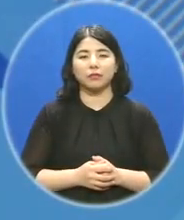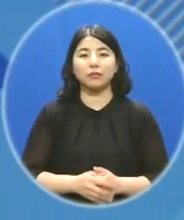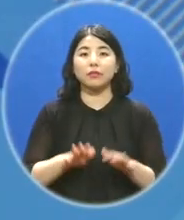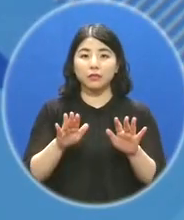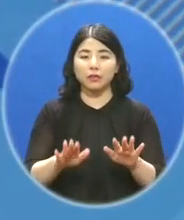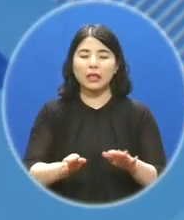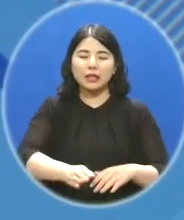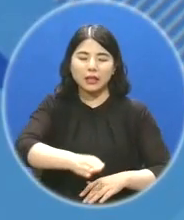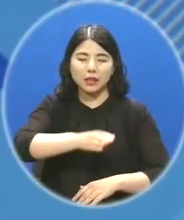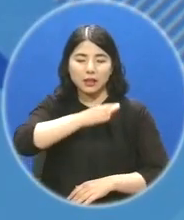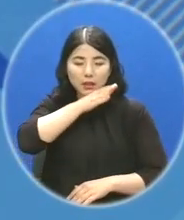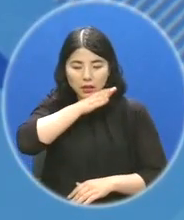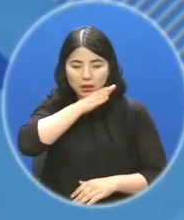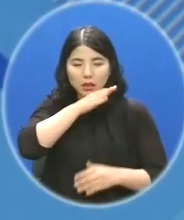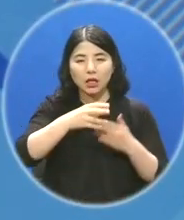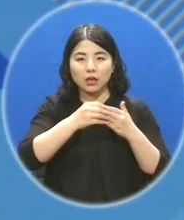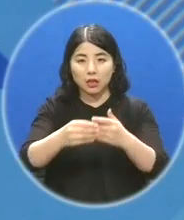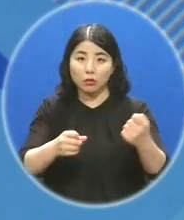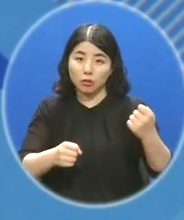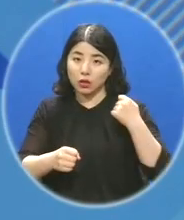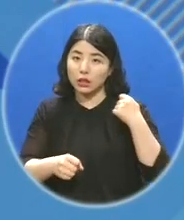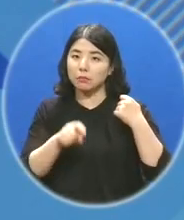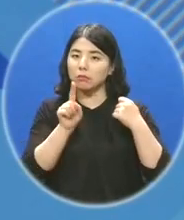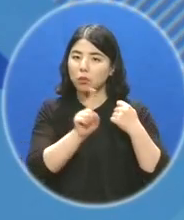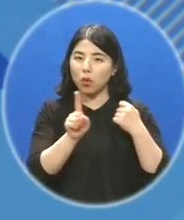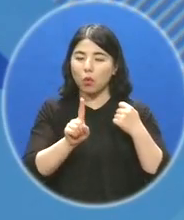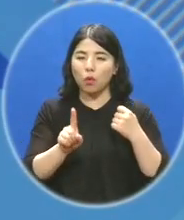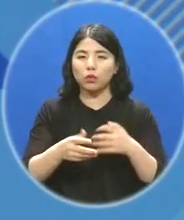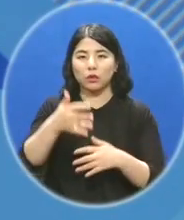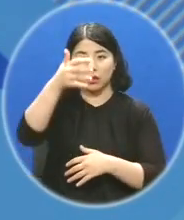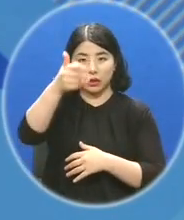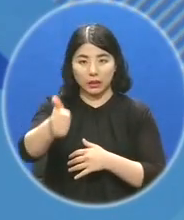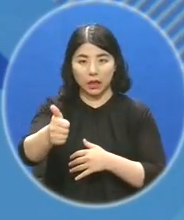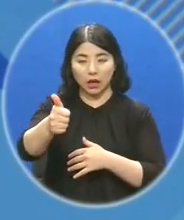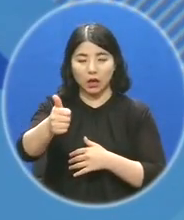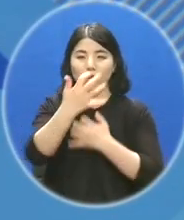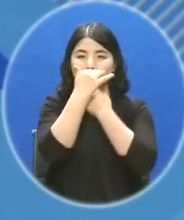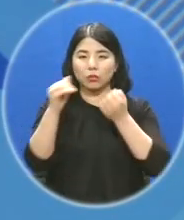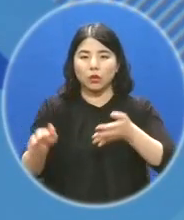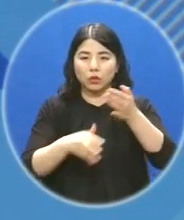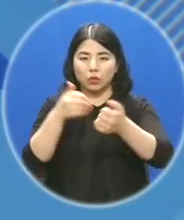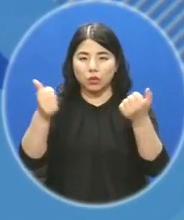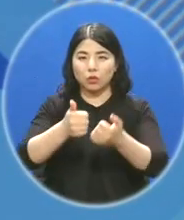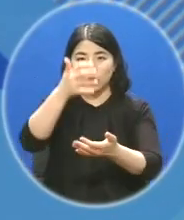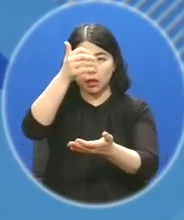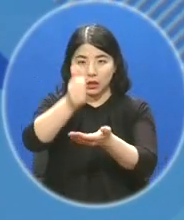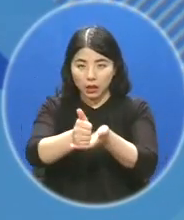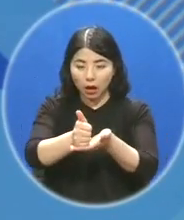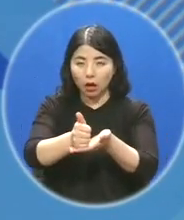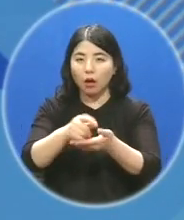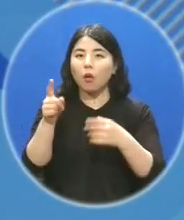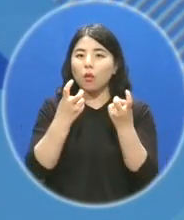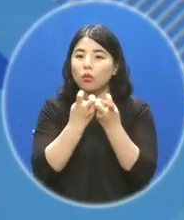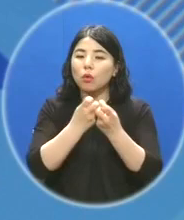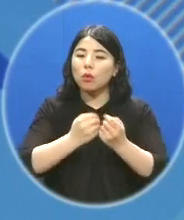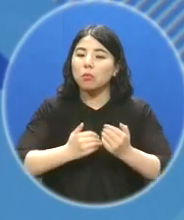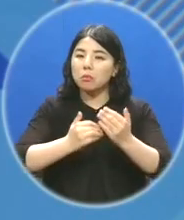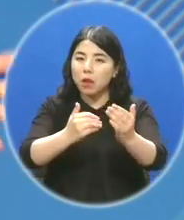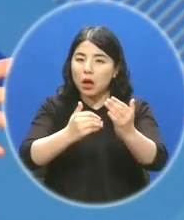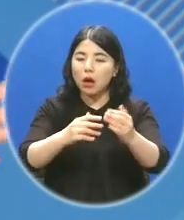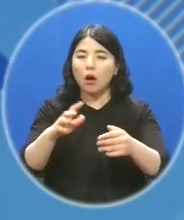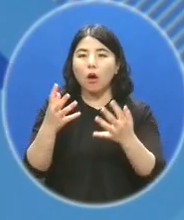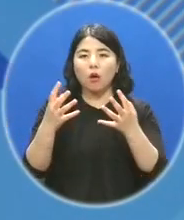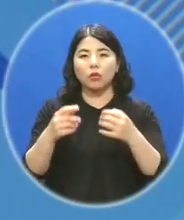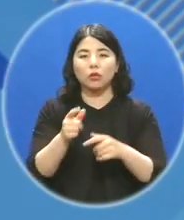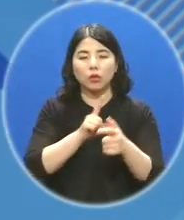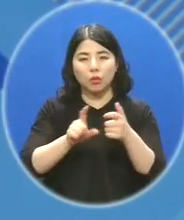자, 진정한 리더십은 바로 이제 가장 수장인 충북 도의회 의장을 어떻게 어떤 과정을 통해서 얼마나